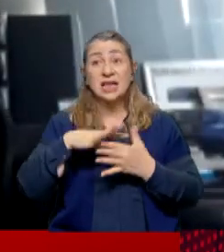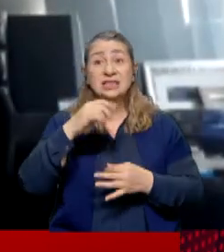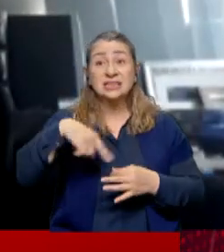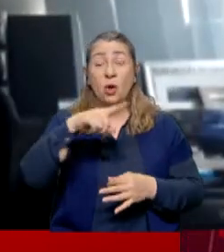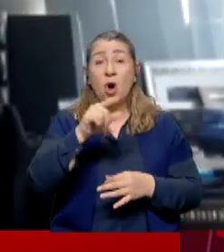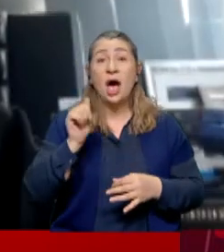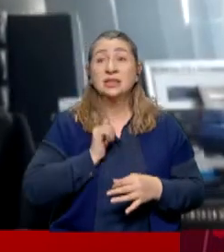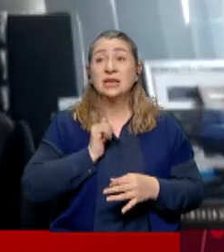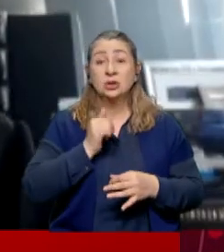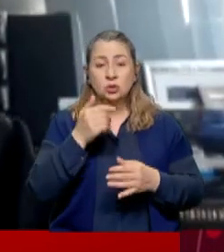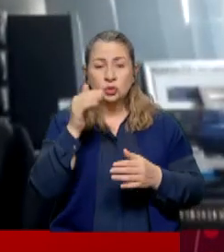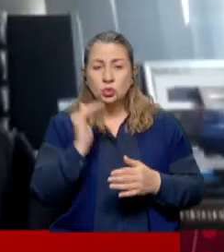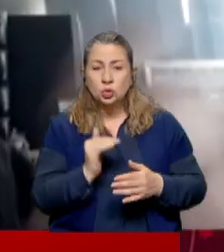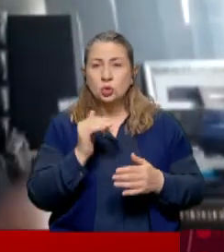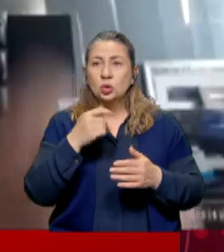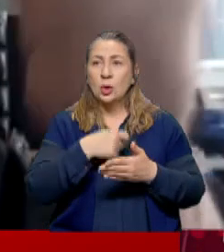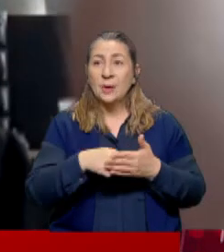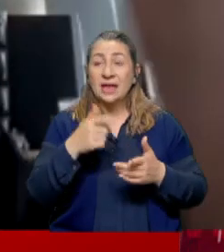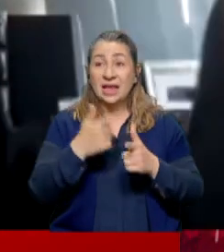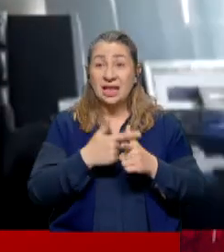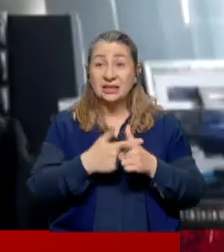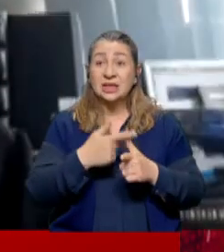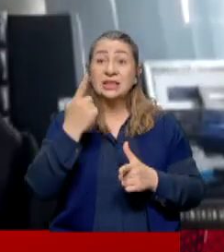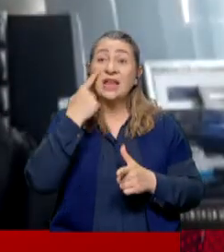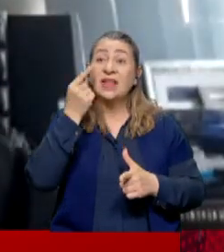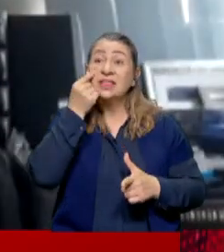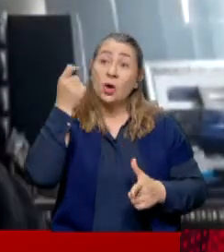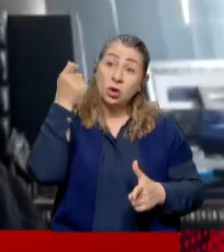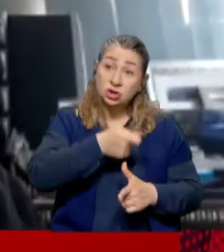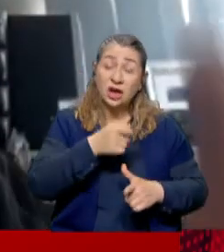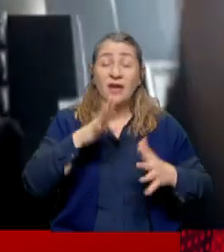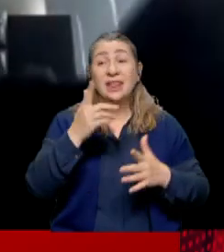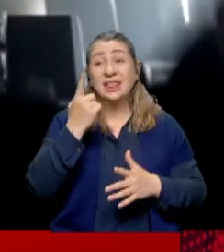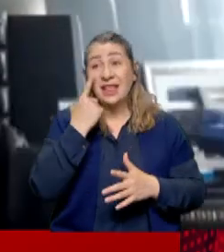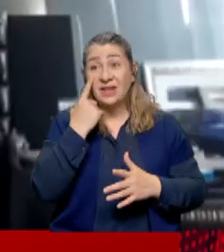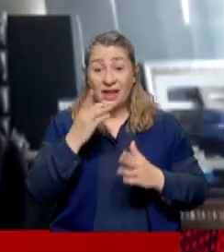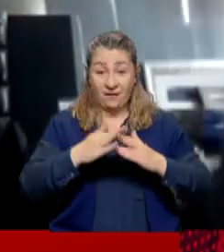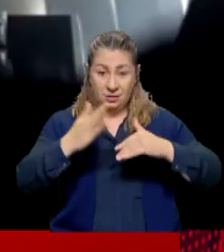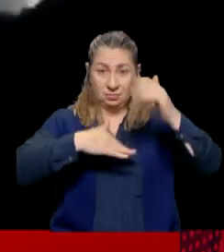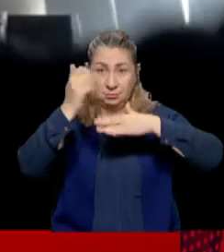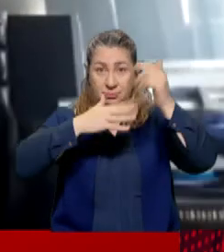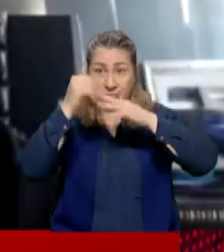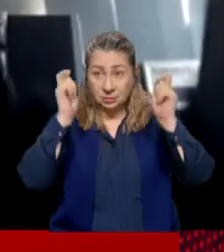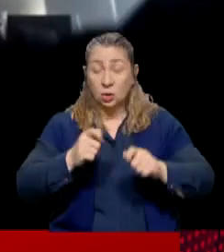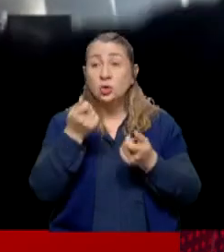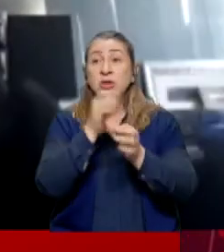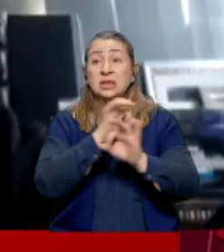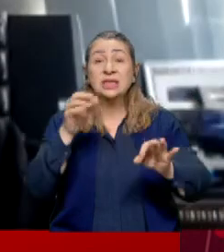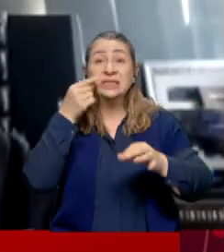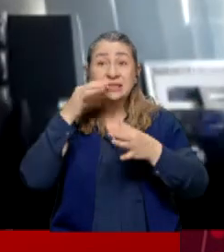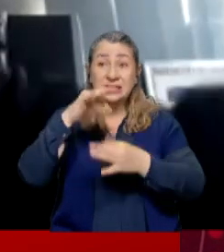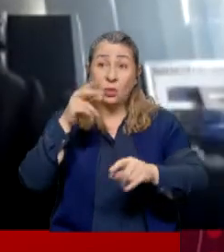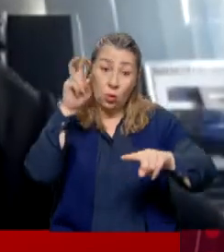o asgari düşük ücretli insanların kirasını bizzat devlet ödeyecek ya da devlet konut yapacak. Ücretsiz